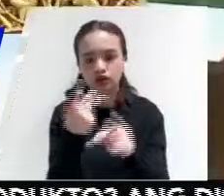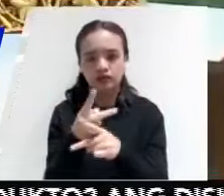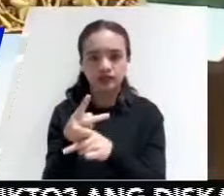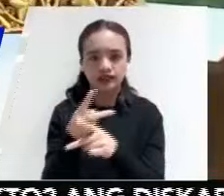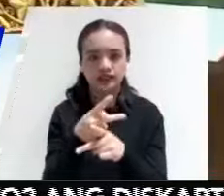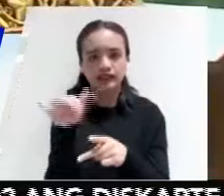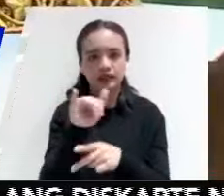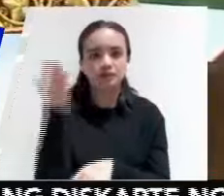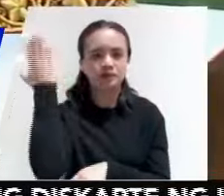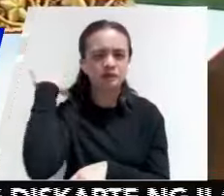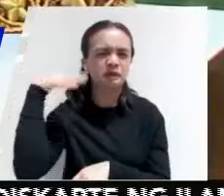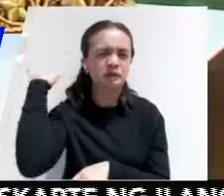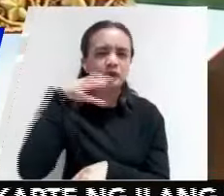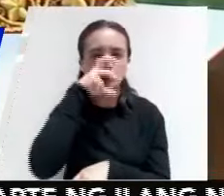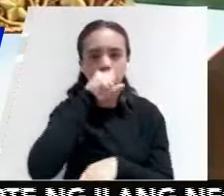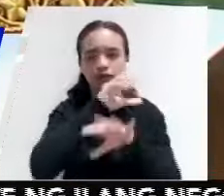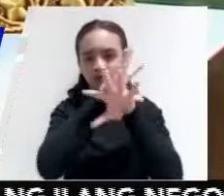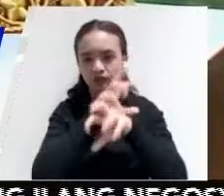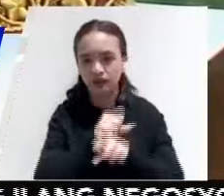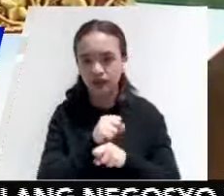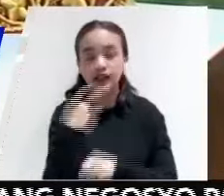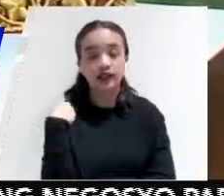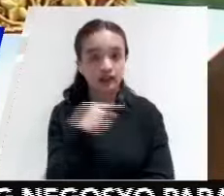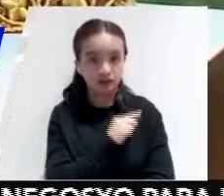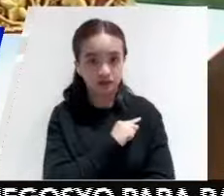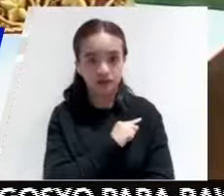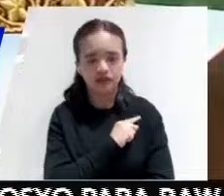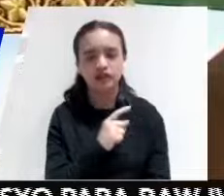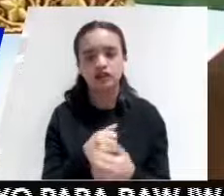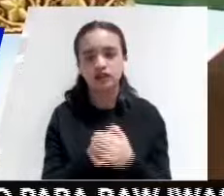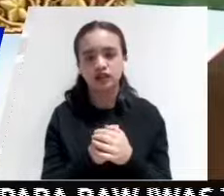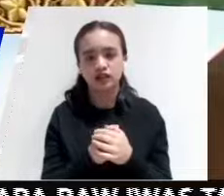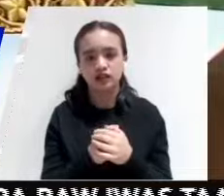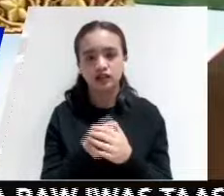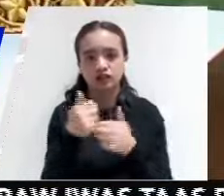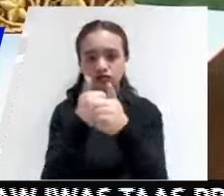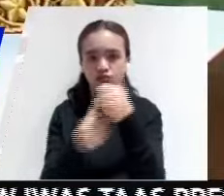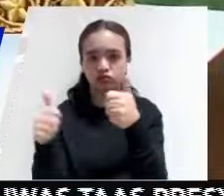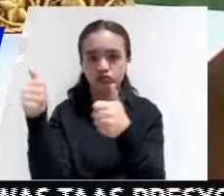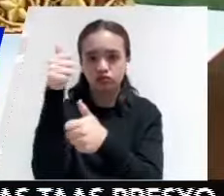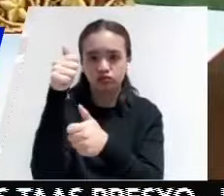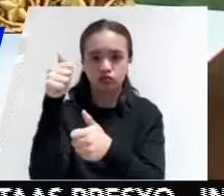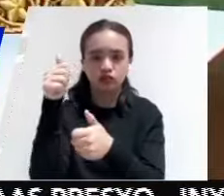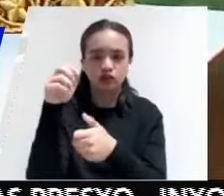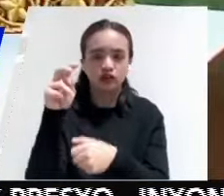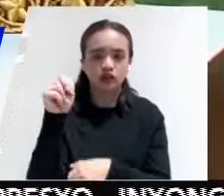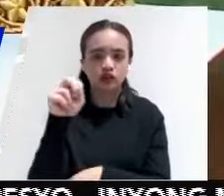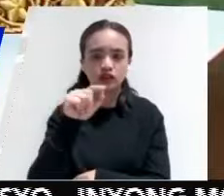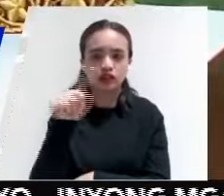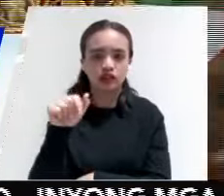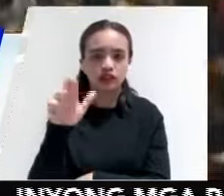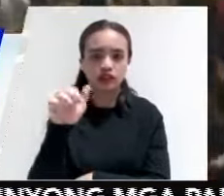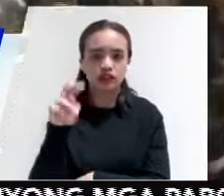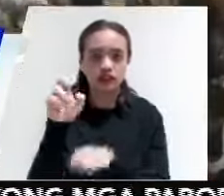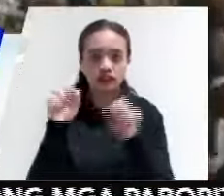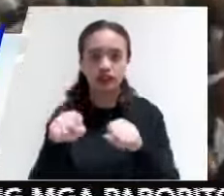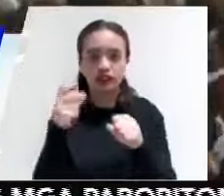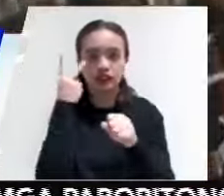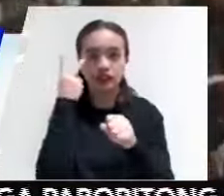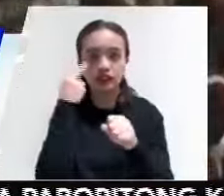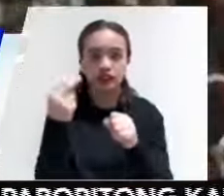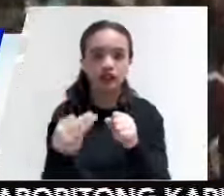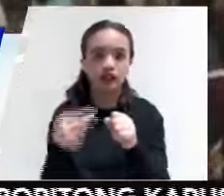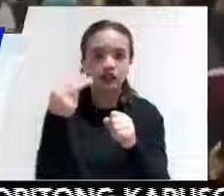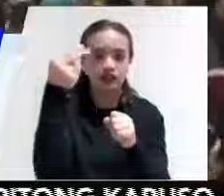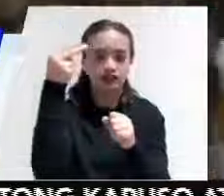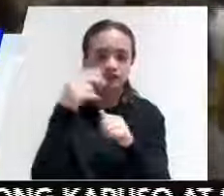tradisyon. Pipilitin ho namin ang mahal na Senyor Nazareno na lamang po ang makikita sa taas ng andas. At dahil